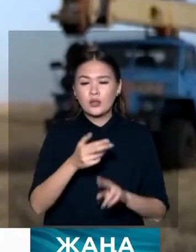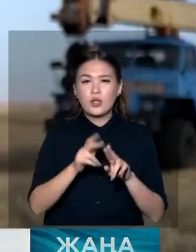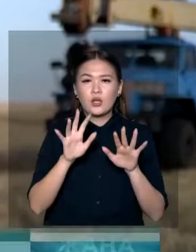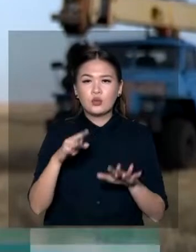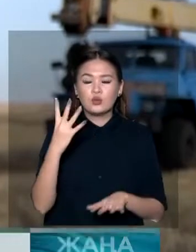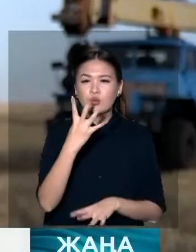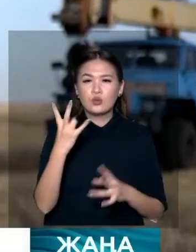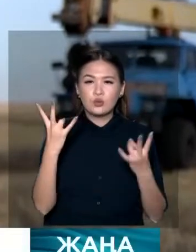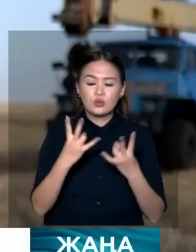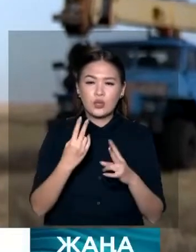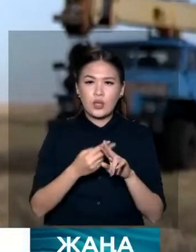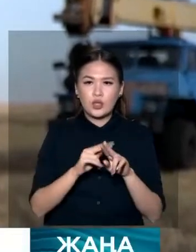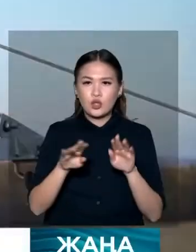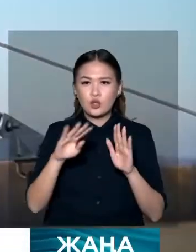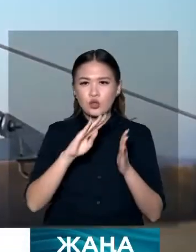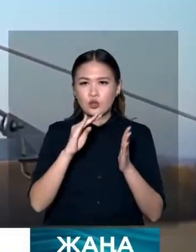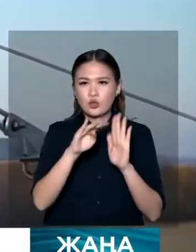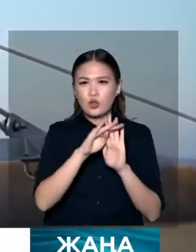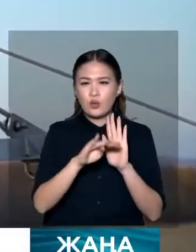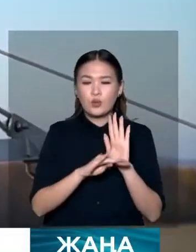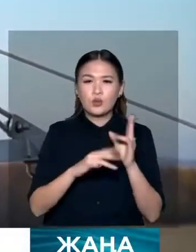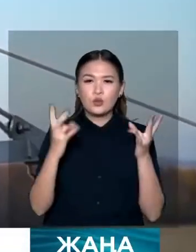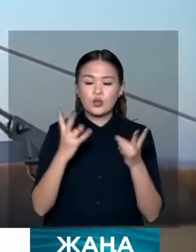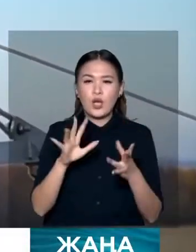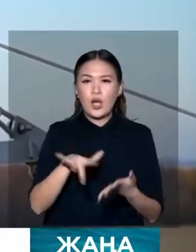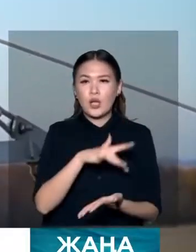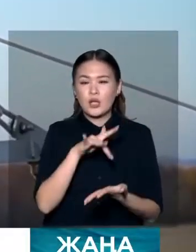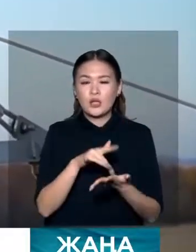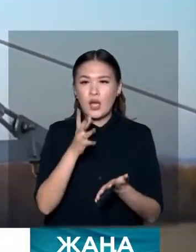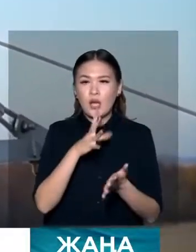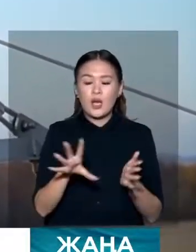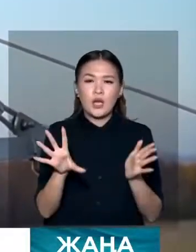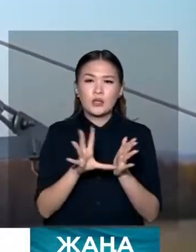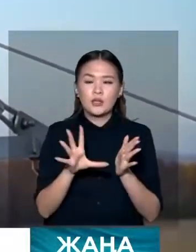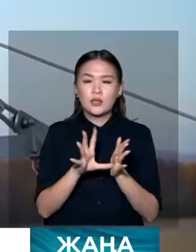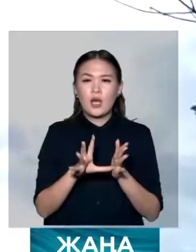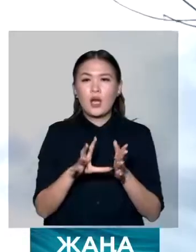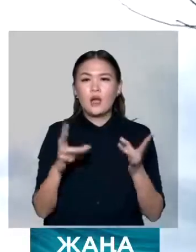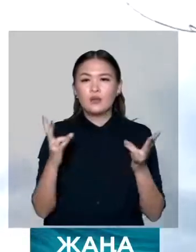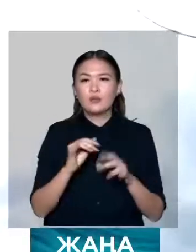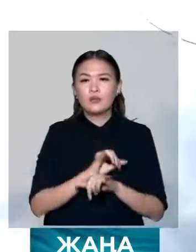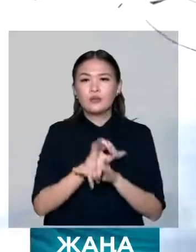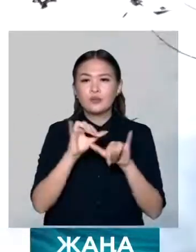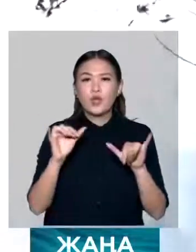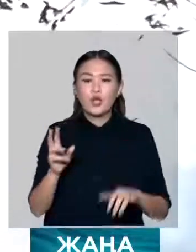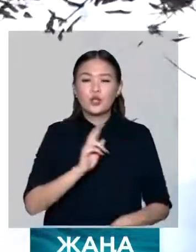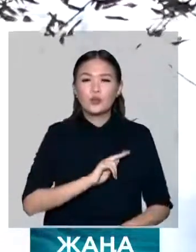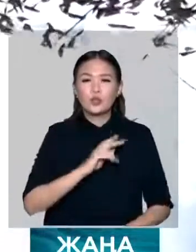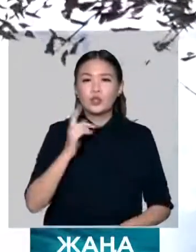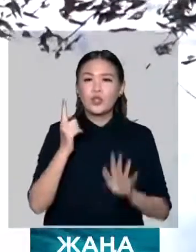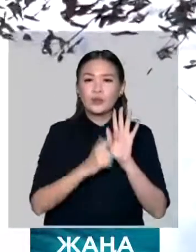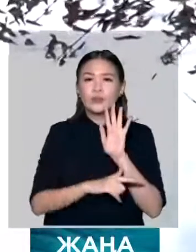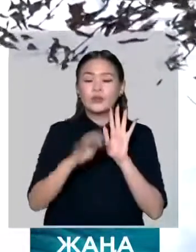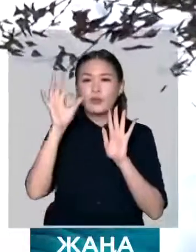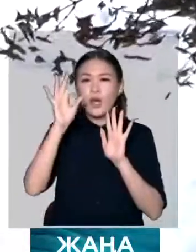станция қажет. Жоба жүзеге асқанда Мамлют ауданының Мамлютка қаласын электрмен жабдықтау деңгейі едәуір артады. Жұмыстың 70%